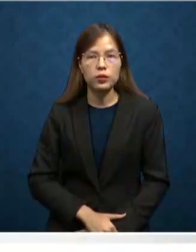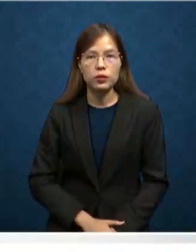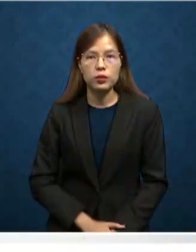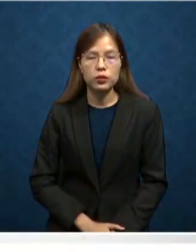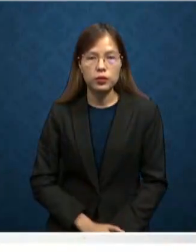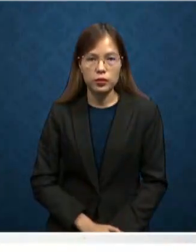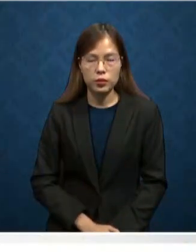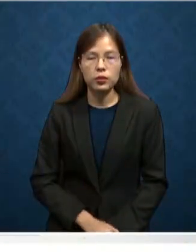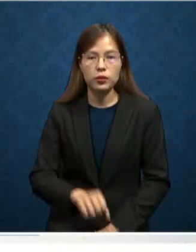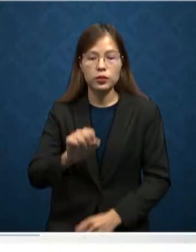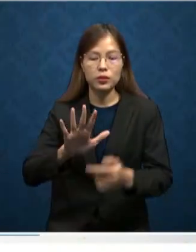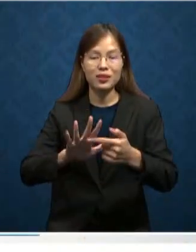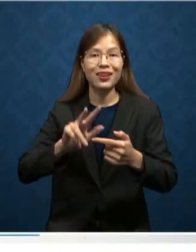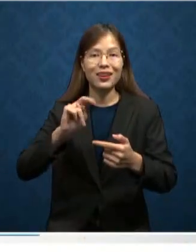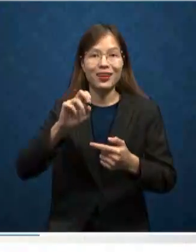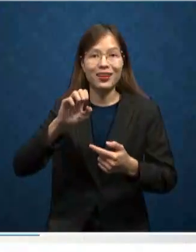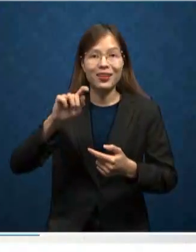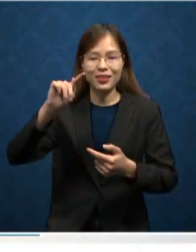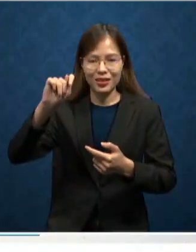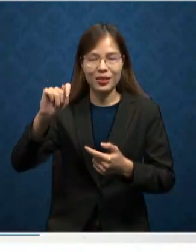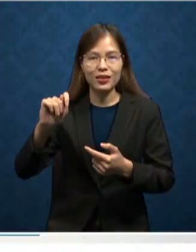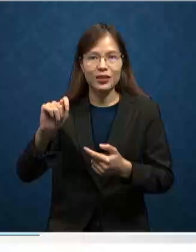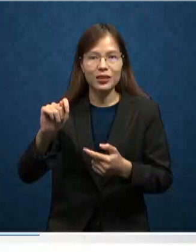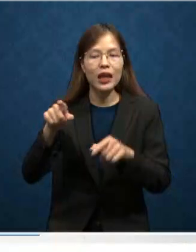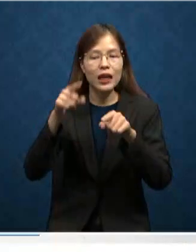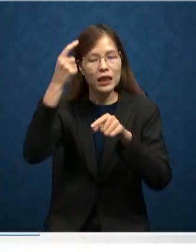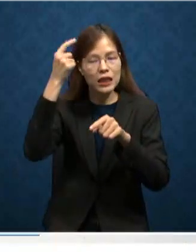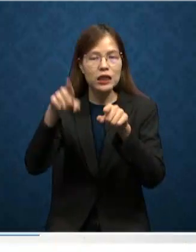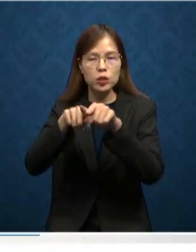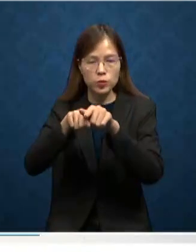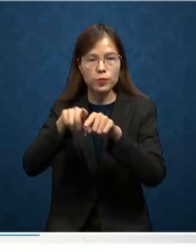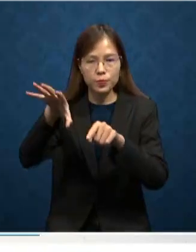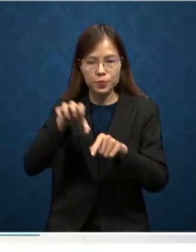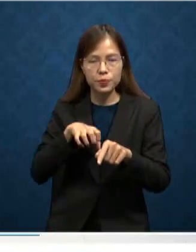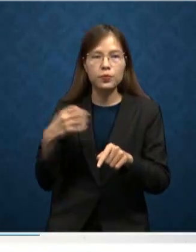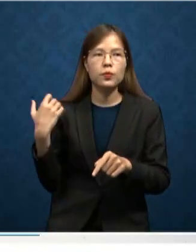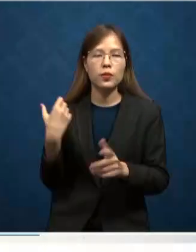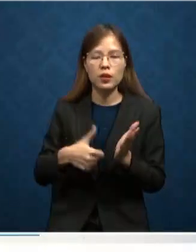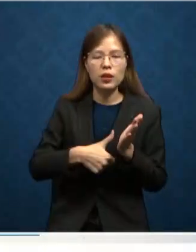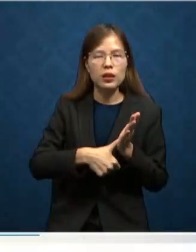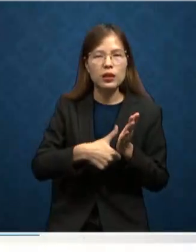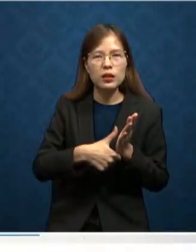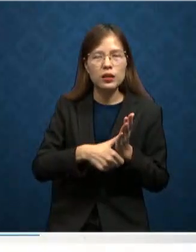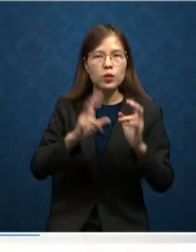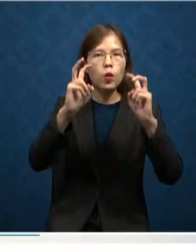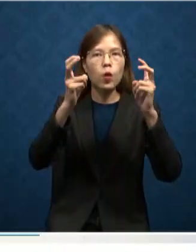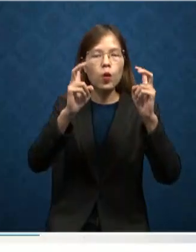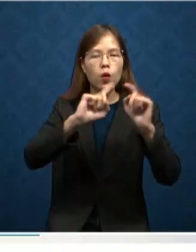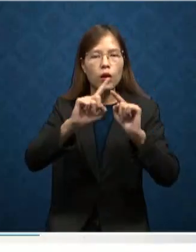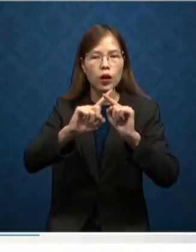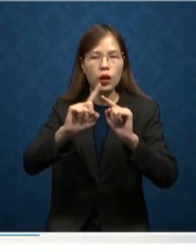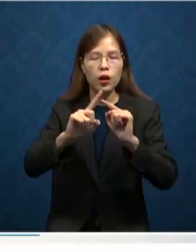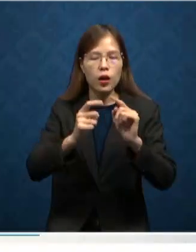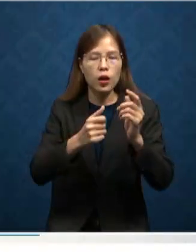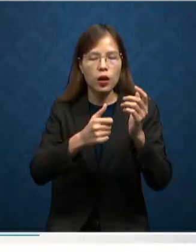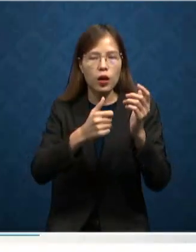ลงรายละเอียดก่อนนะครับเอ่อประการแรกครับเรื่องของการนิยามคดีคร้างมากครั้งนานนี้ต้องยอมรับว่าแต่ละหน่วยท่าน